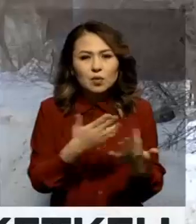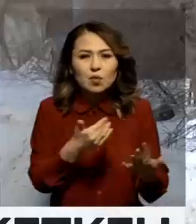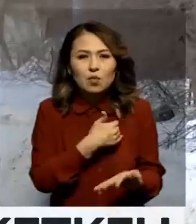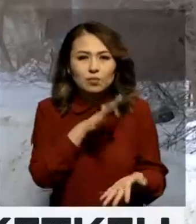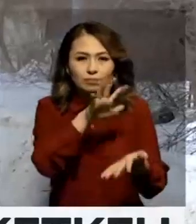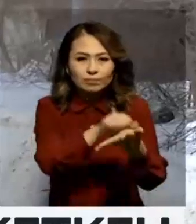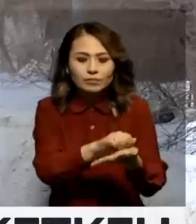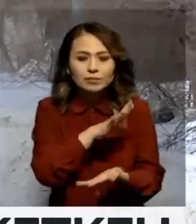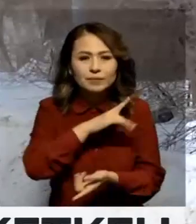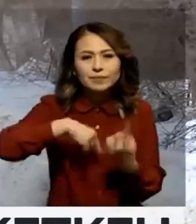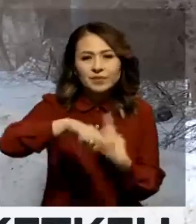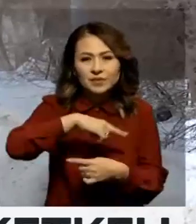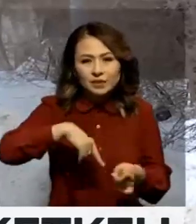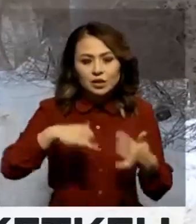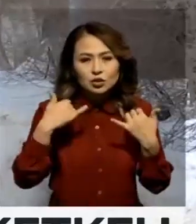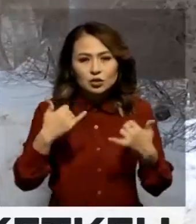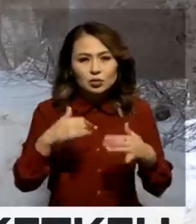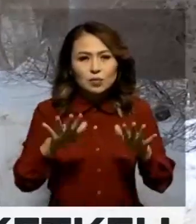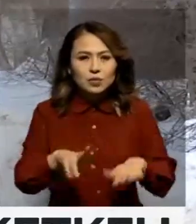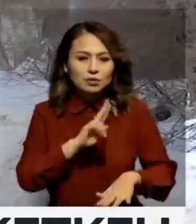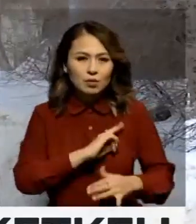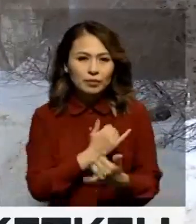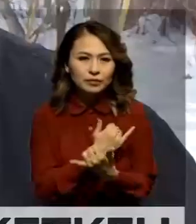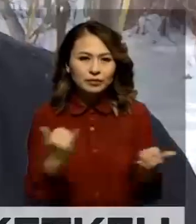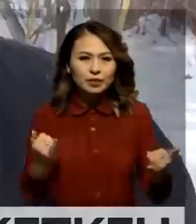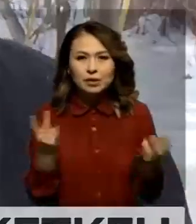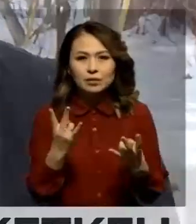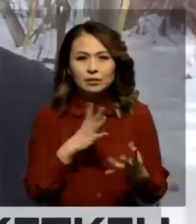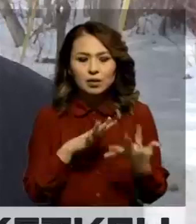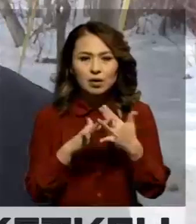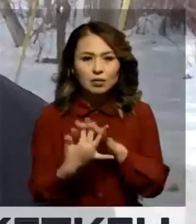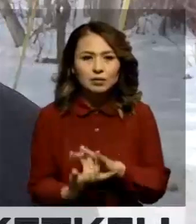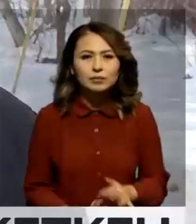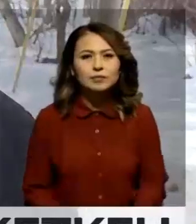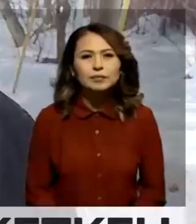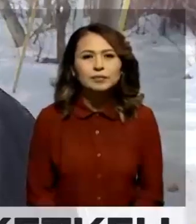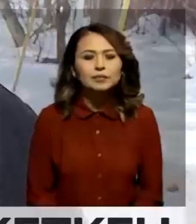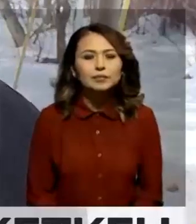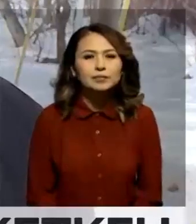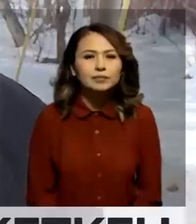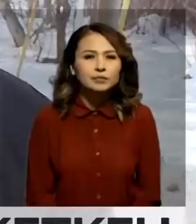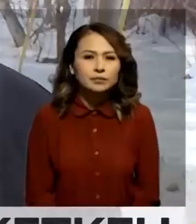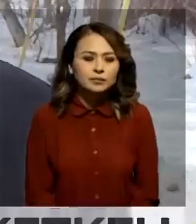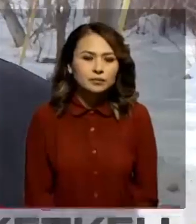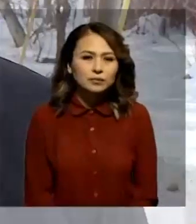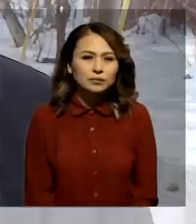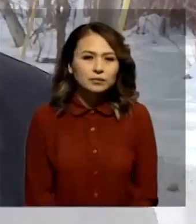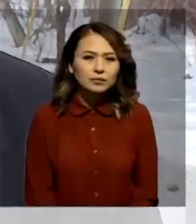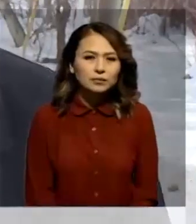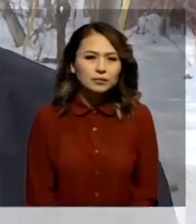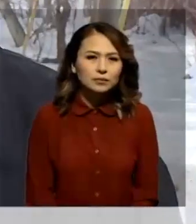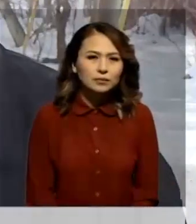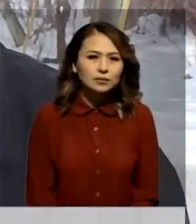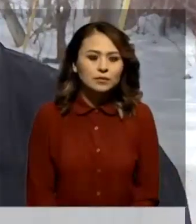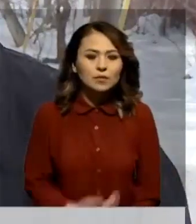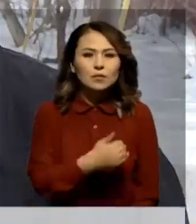танытыпты. Сәйкесінше ауыл тұрғындары үшін бос жұмыс орындары ашылуы керек еді. Үміттер ақталмады да, жаңа істейді деген жұмыс бастады,